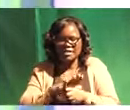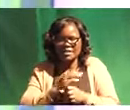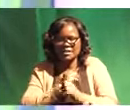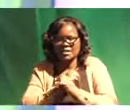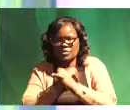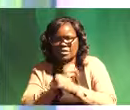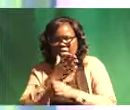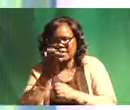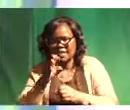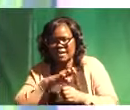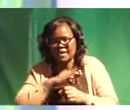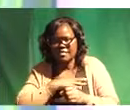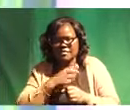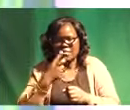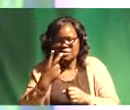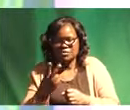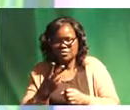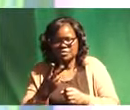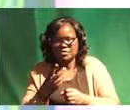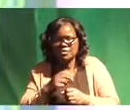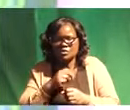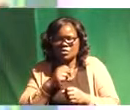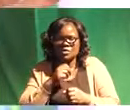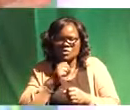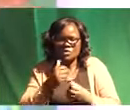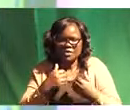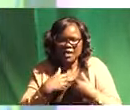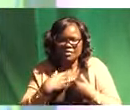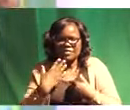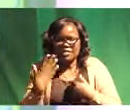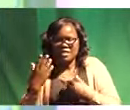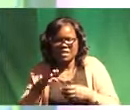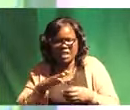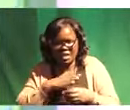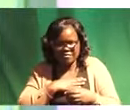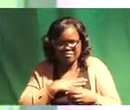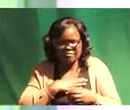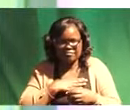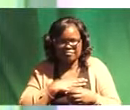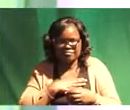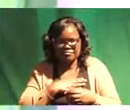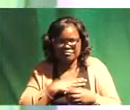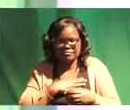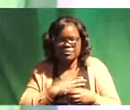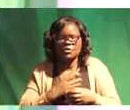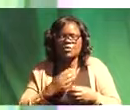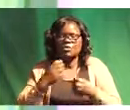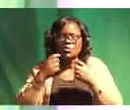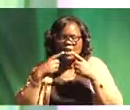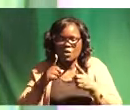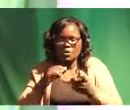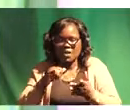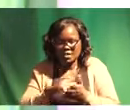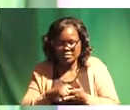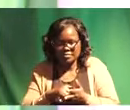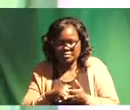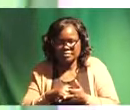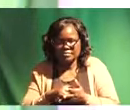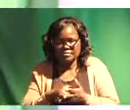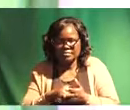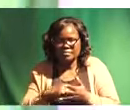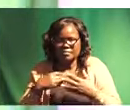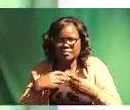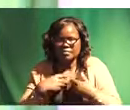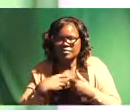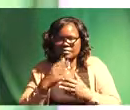usalama wa kutosha. Ya pili, hatukukua na equipment ya kutosha. Mimi nataka niwatangazie vile vile